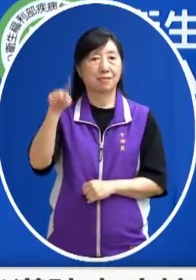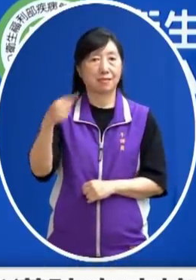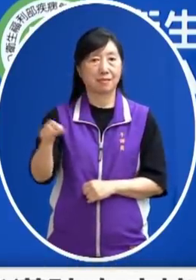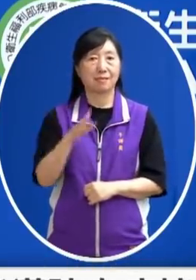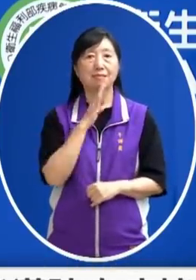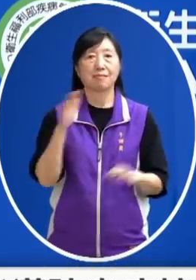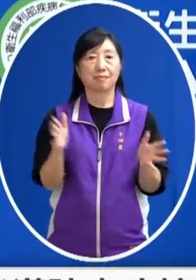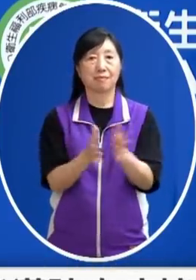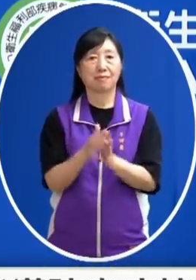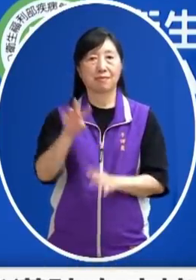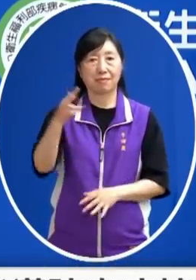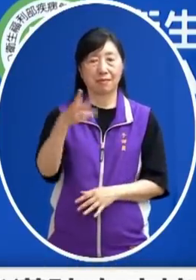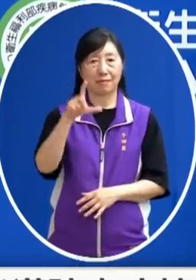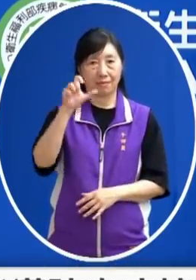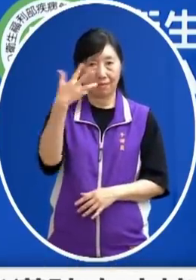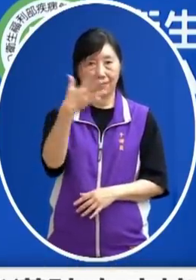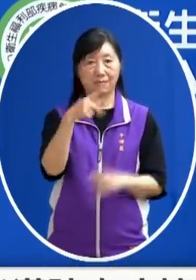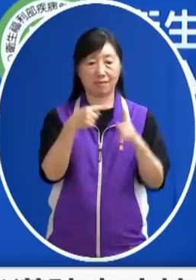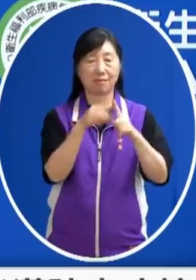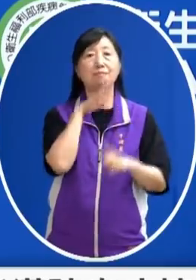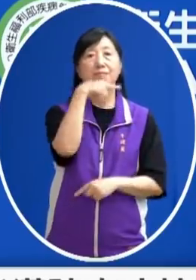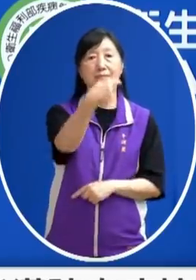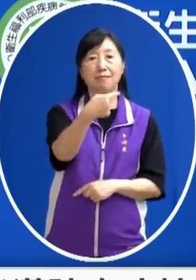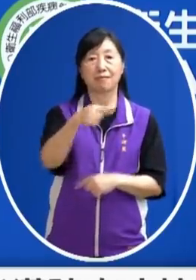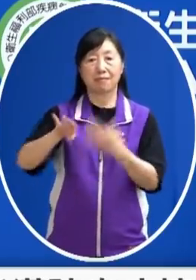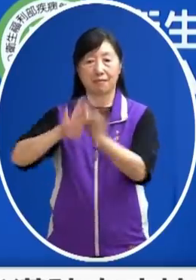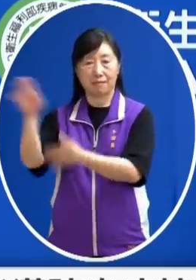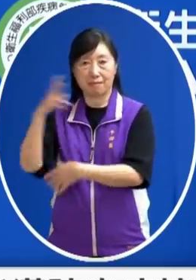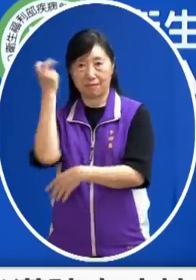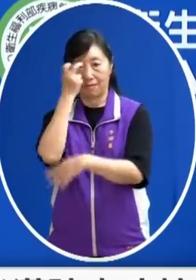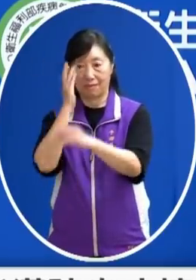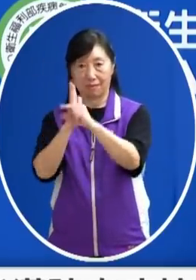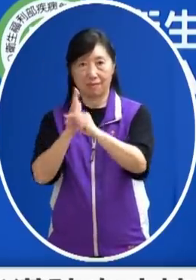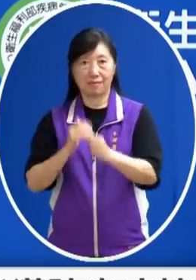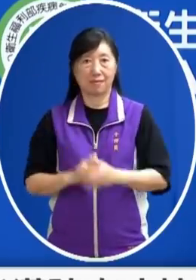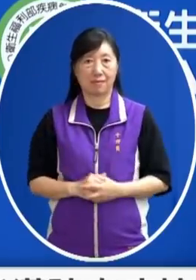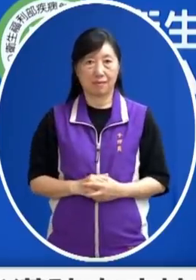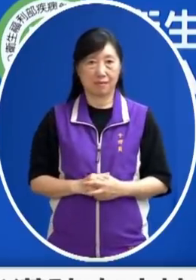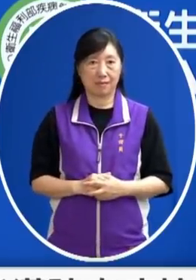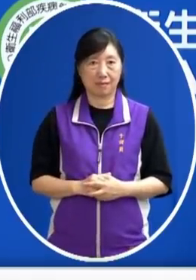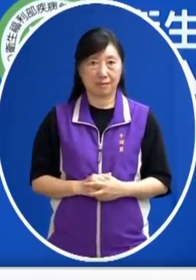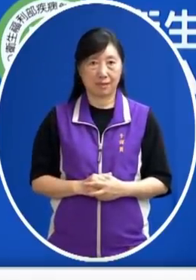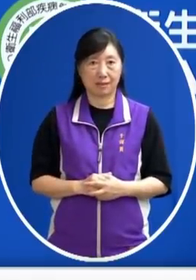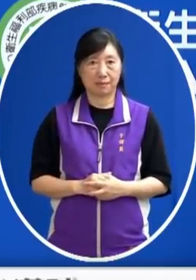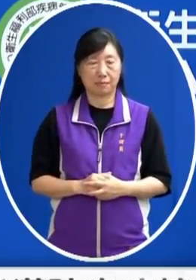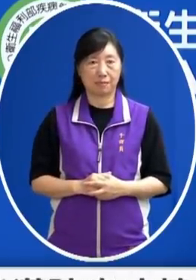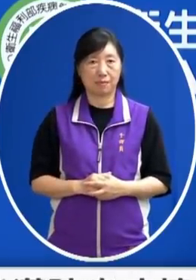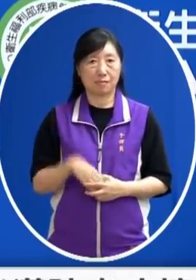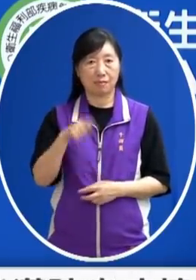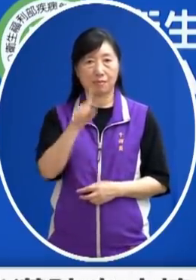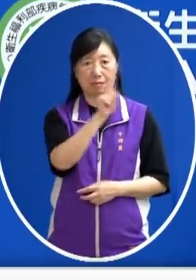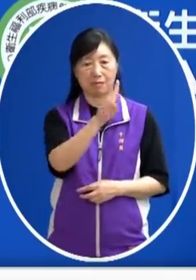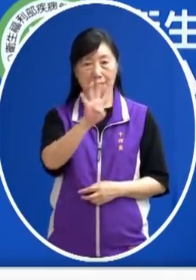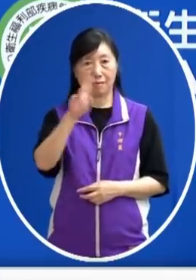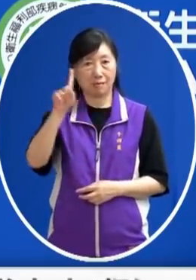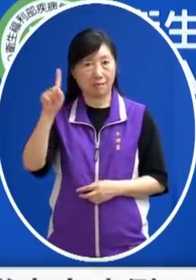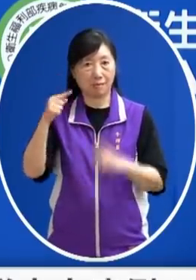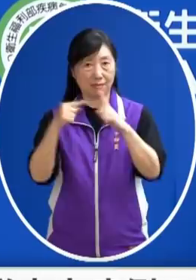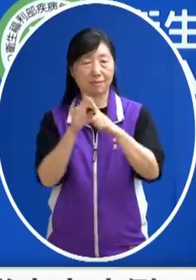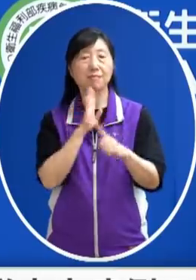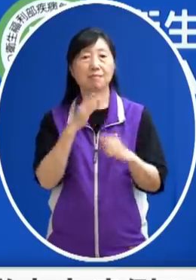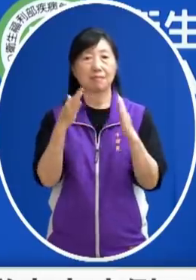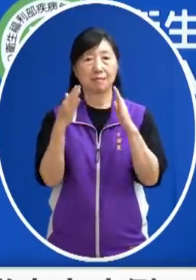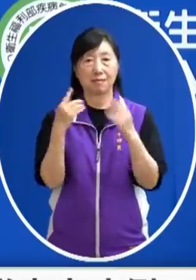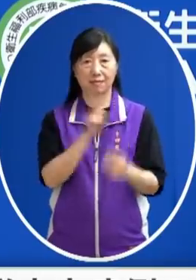前为止368人为阴性，那其他在持续检验中，那1411人为自主健